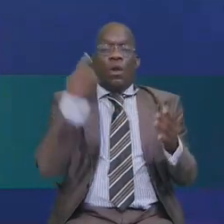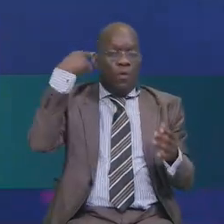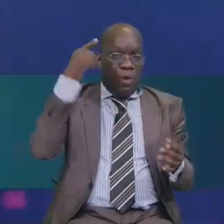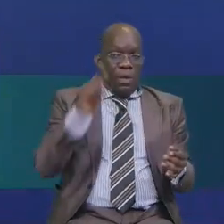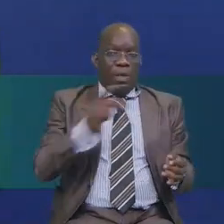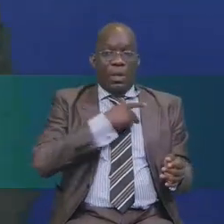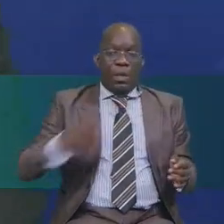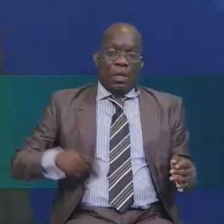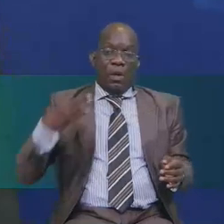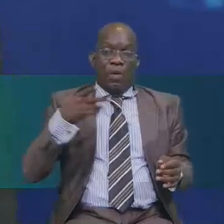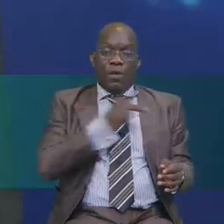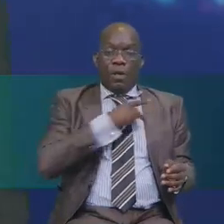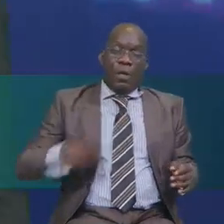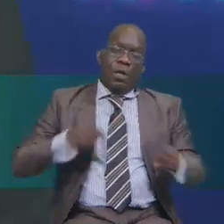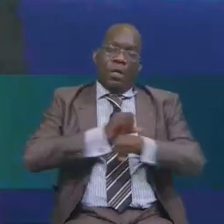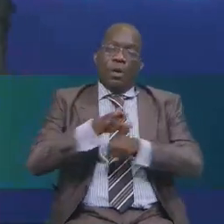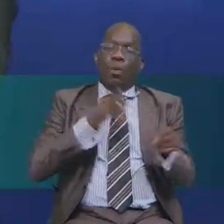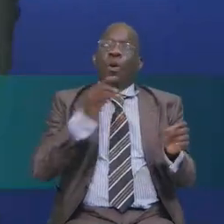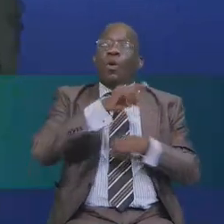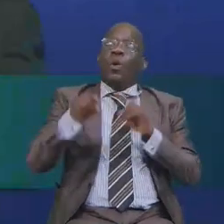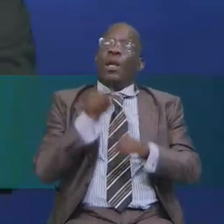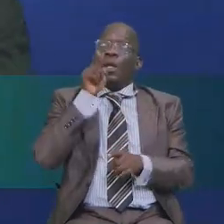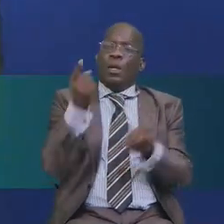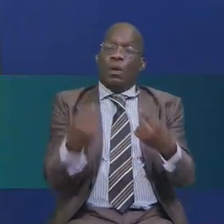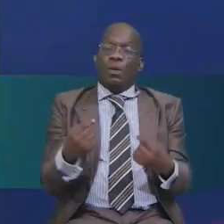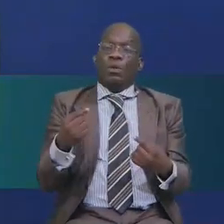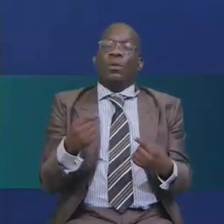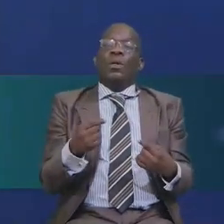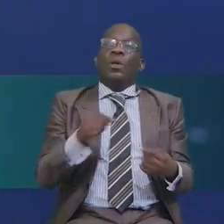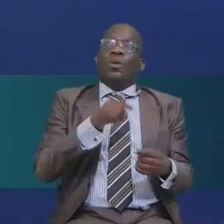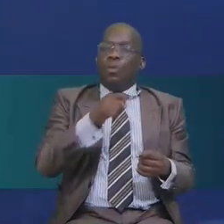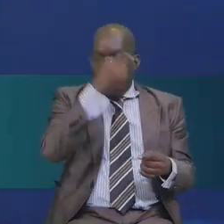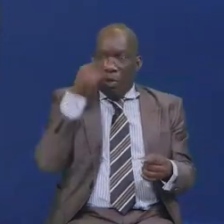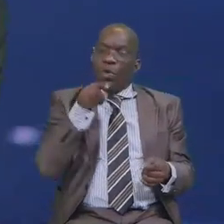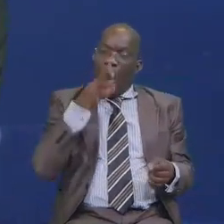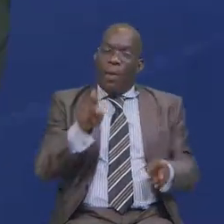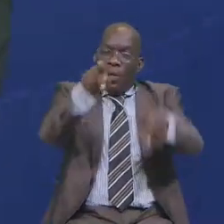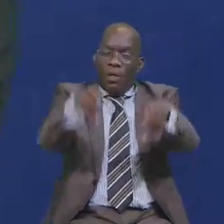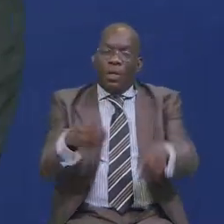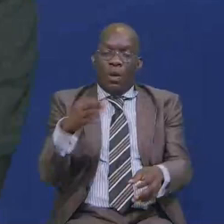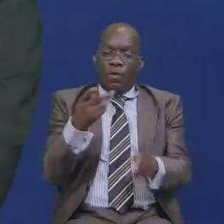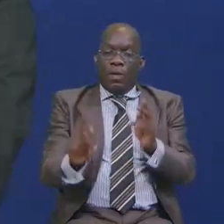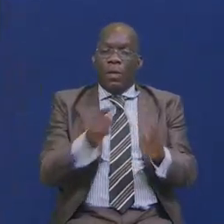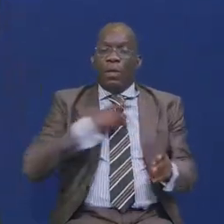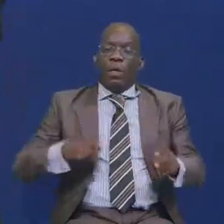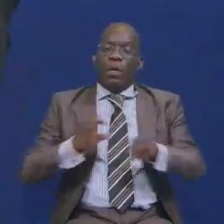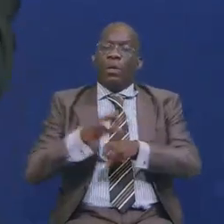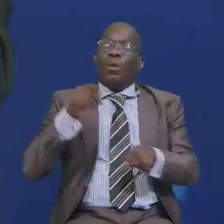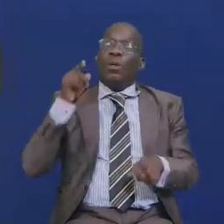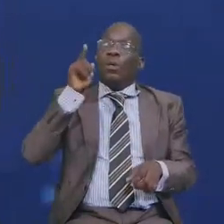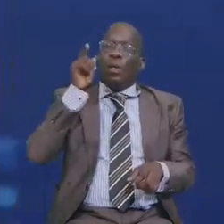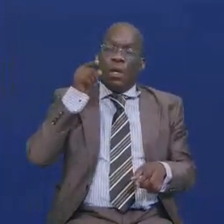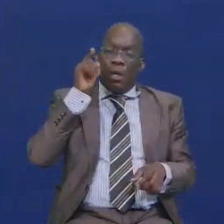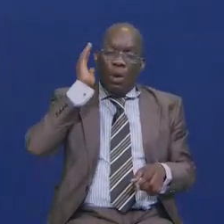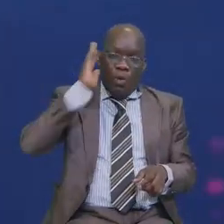roi du royaume lorsqu'il viendra, parce que nous étions citoyens du royaume et nous amènera dans le royaume céleste.